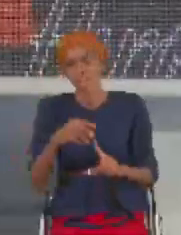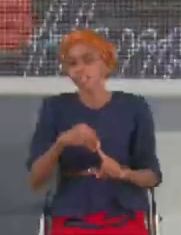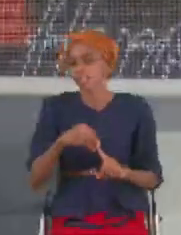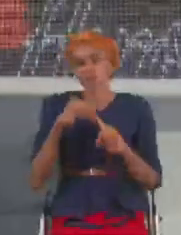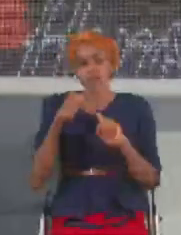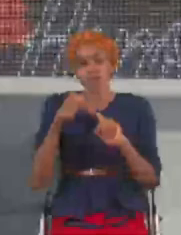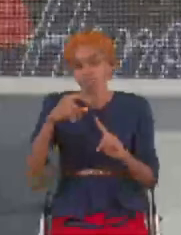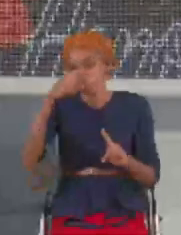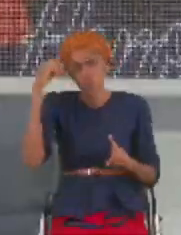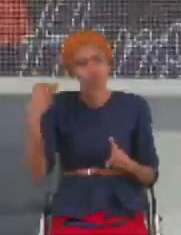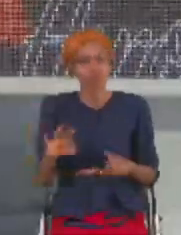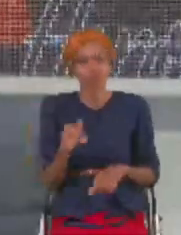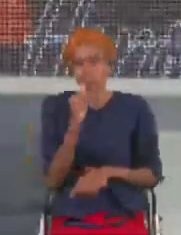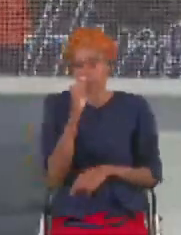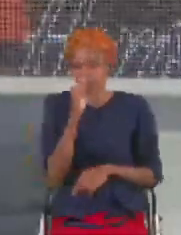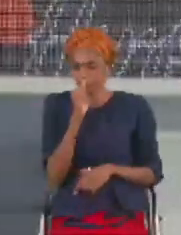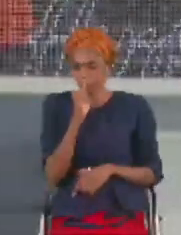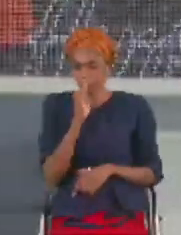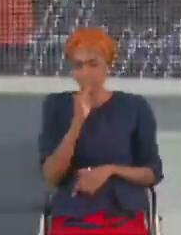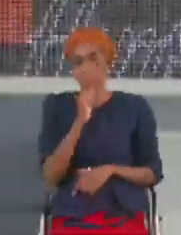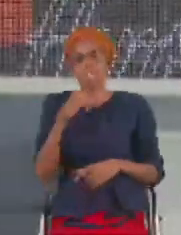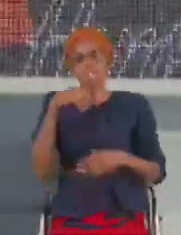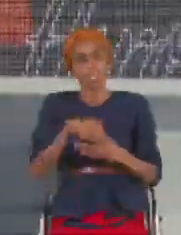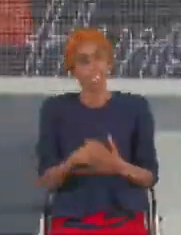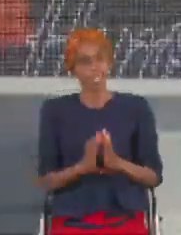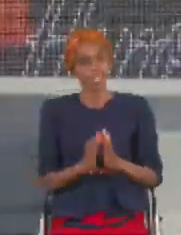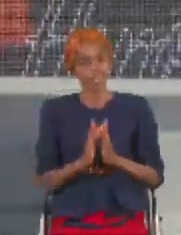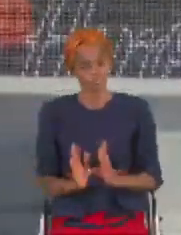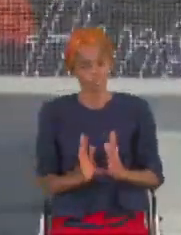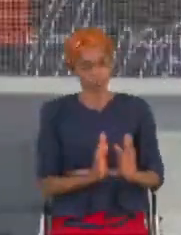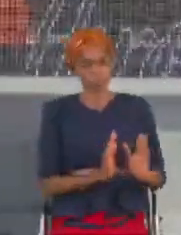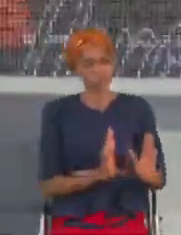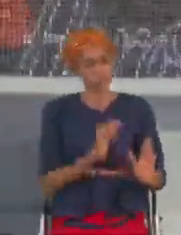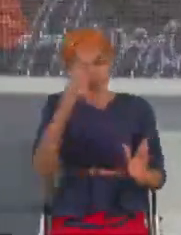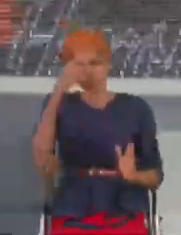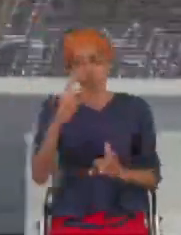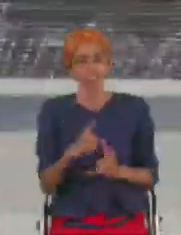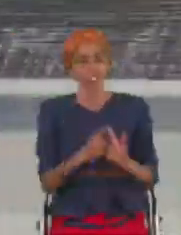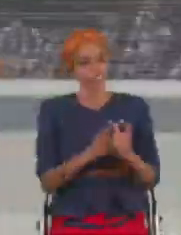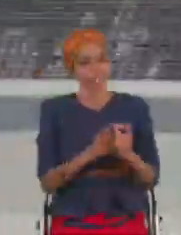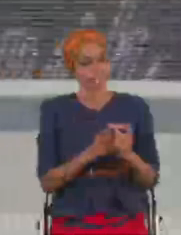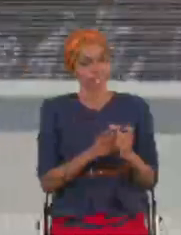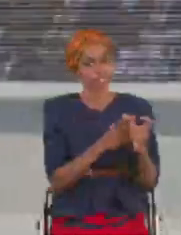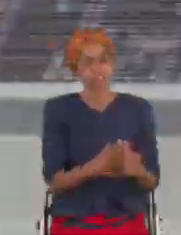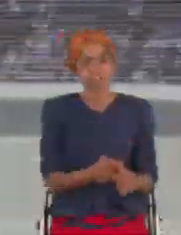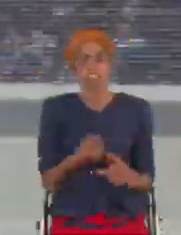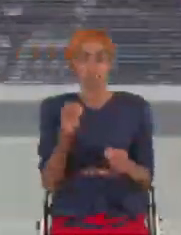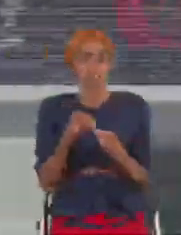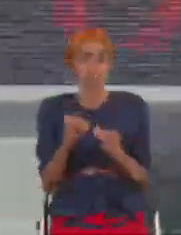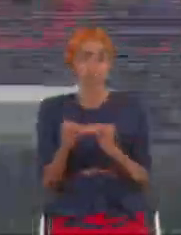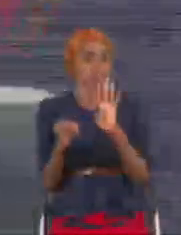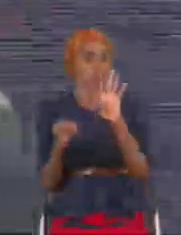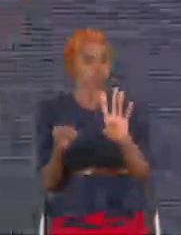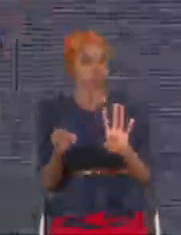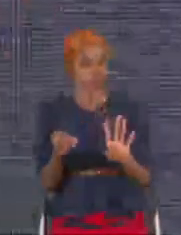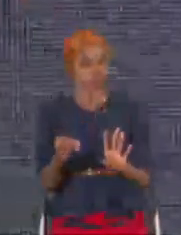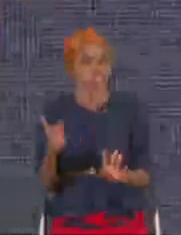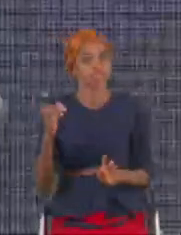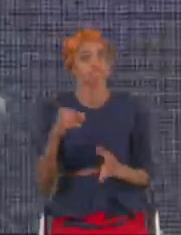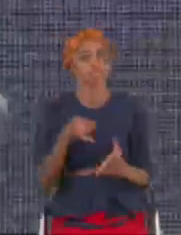de leur persévérance à se préparer pour être des athlètes 4e à 9 euros vous êtes déjà